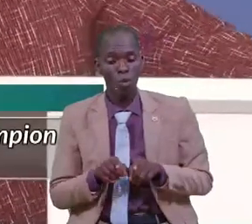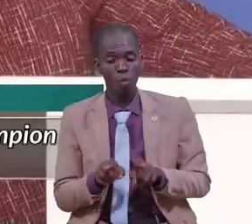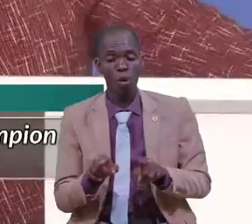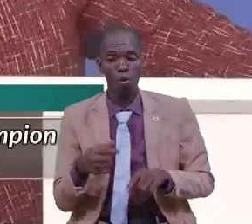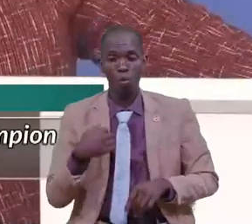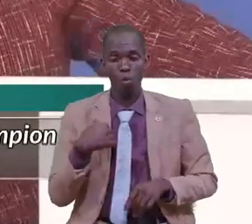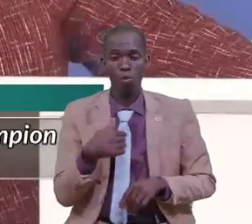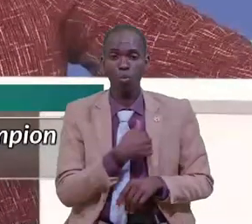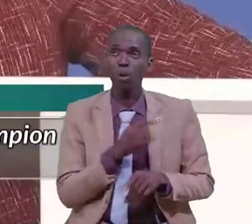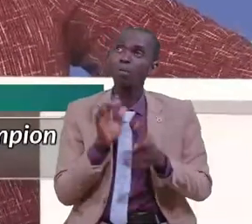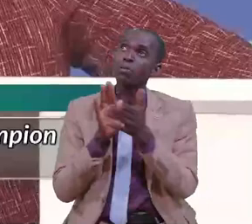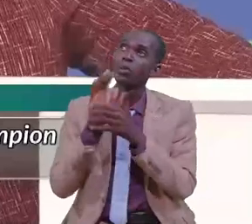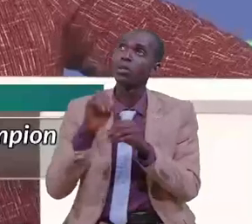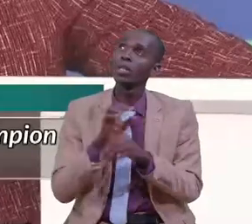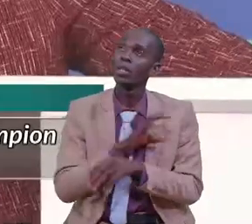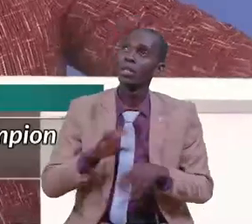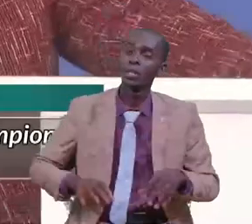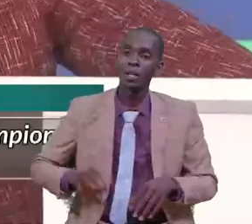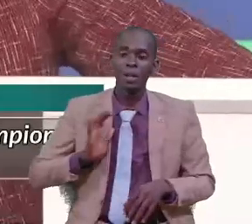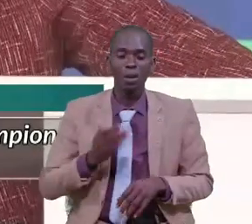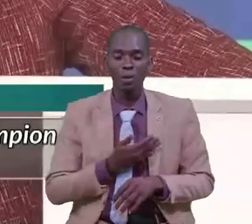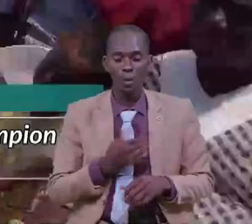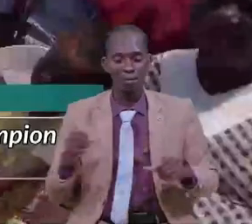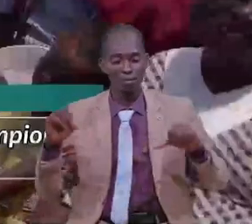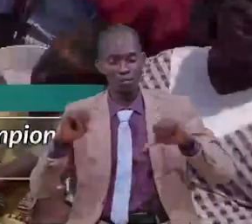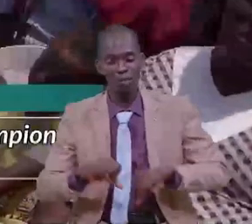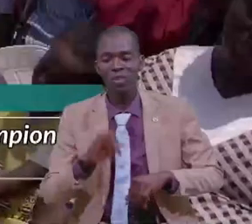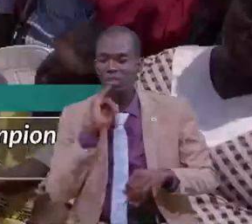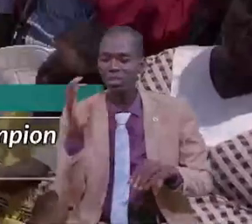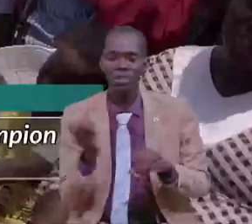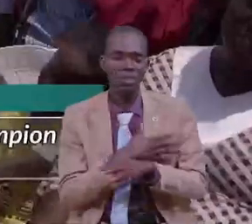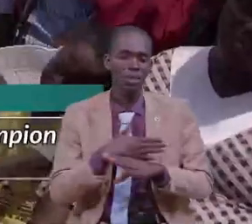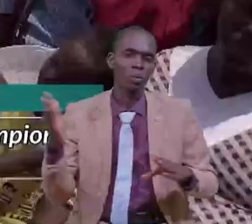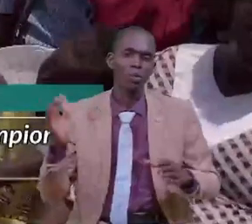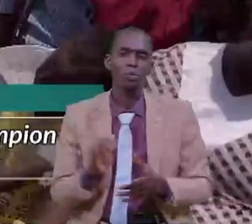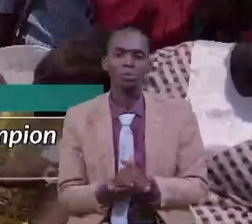Pendant que nous avons confiance en Christ, votre condamnation est ôtée.